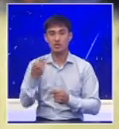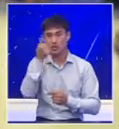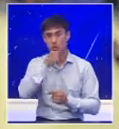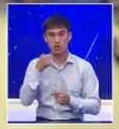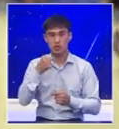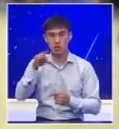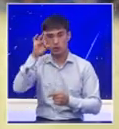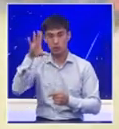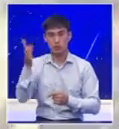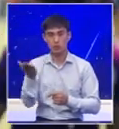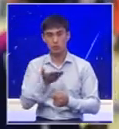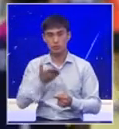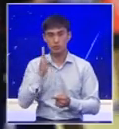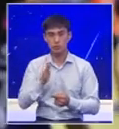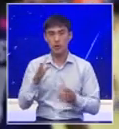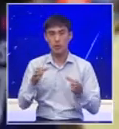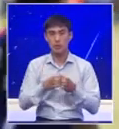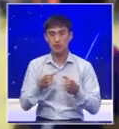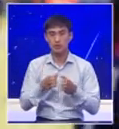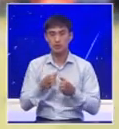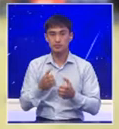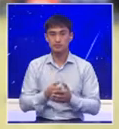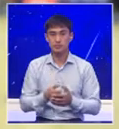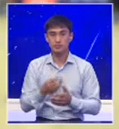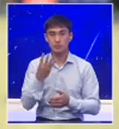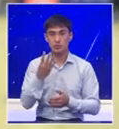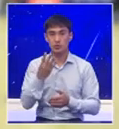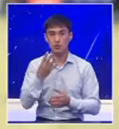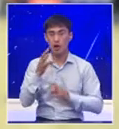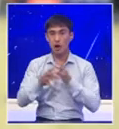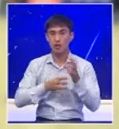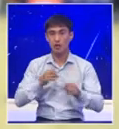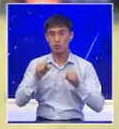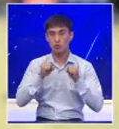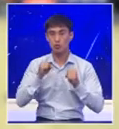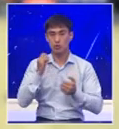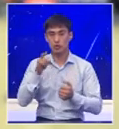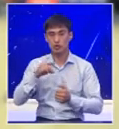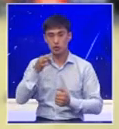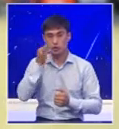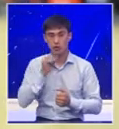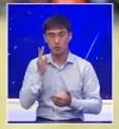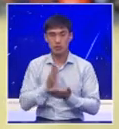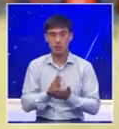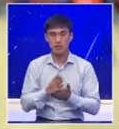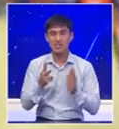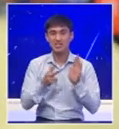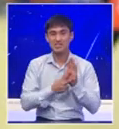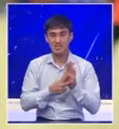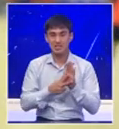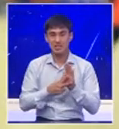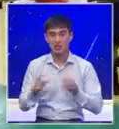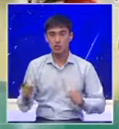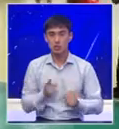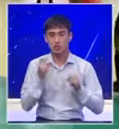ойындарының чемпиондары. Командамызда 4 халықаралық дәрежелі спорт шебері бар, 8 спорт